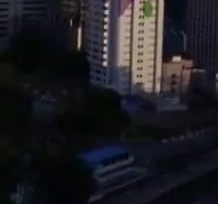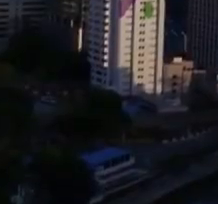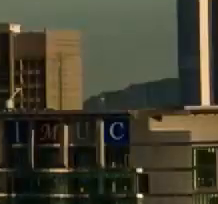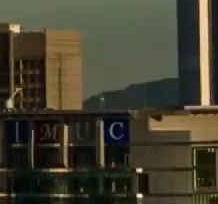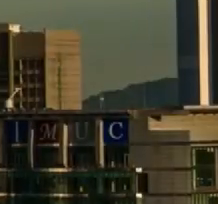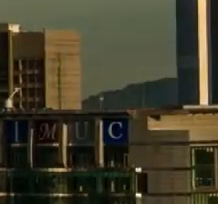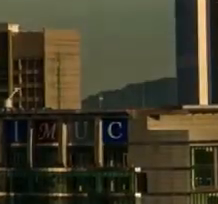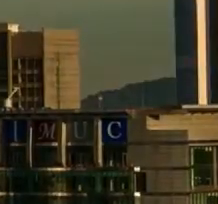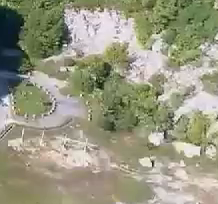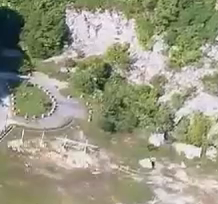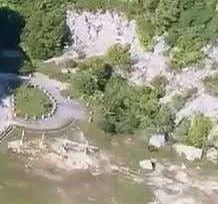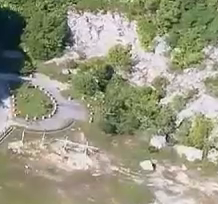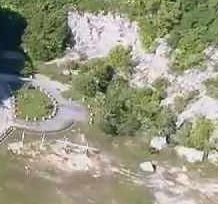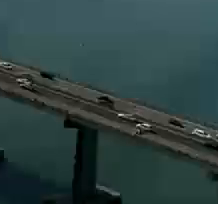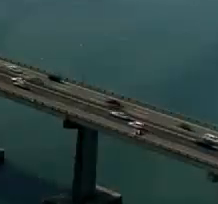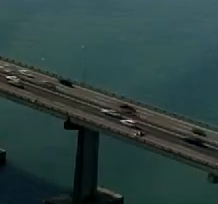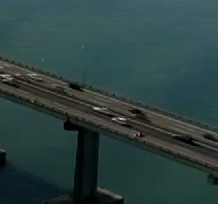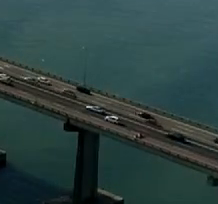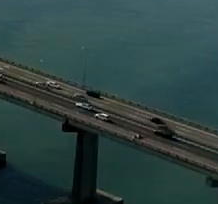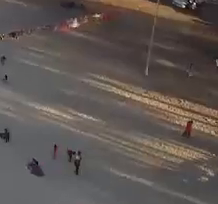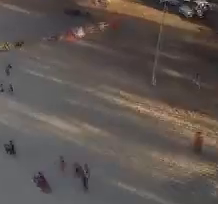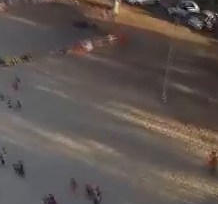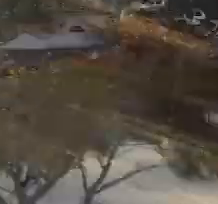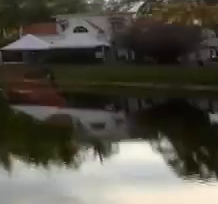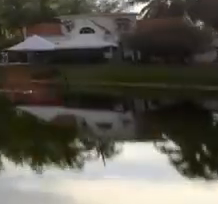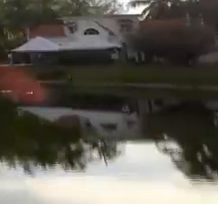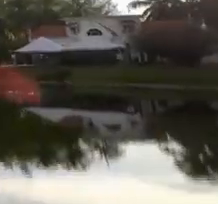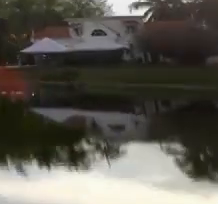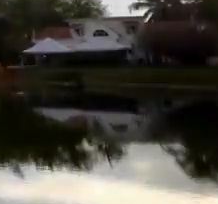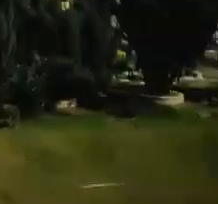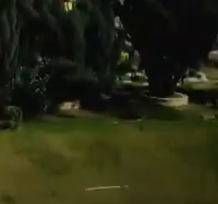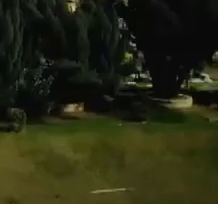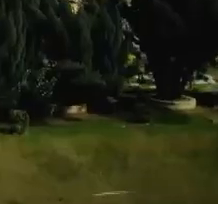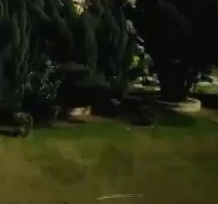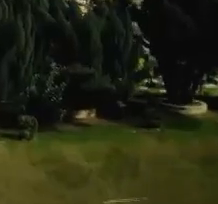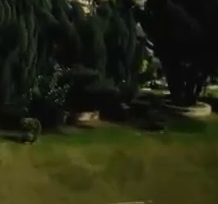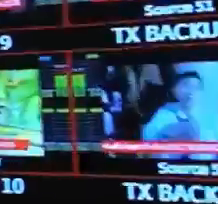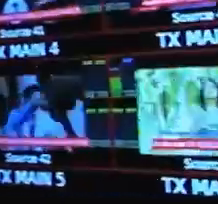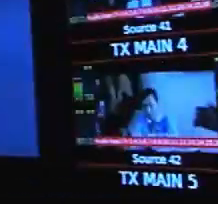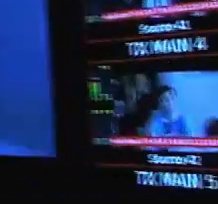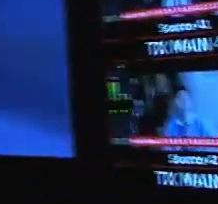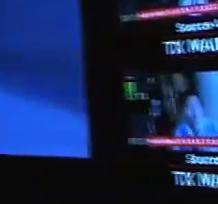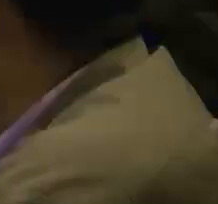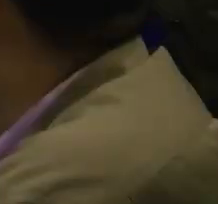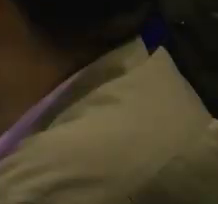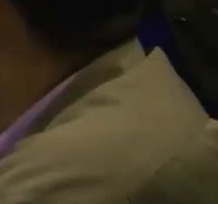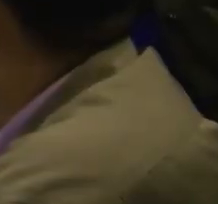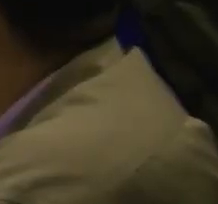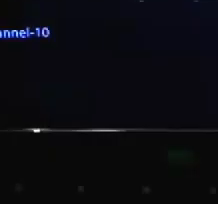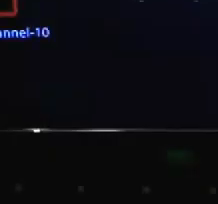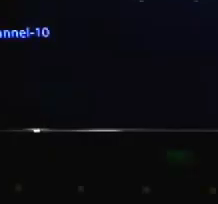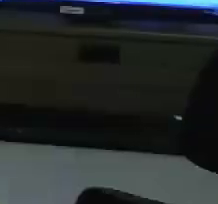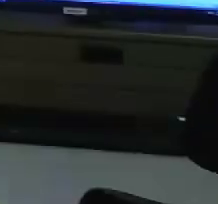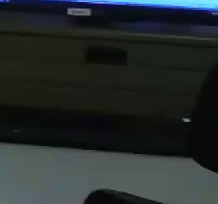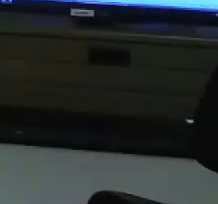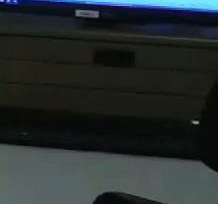Seiring projek pendigitalan penyiaran nasional dalam mentransformasikan industri penyiaran negara, RTM kini